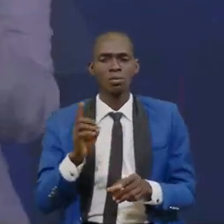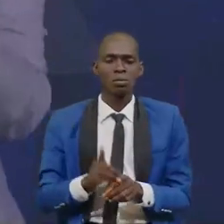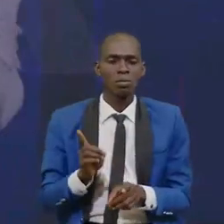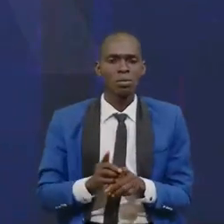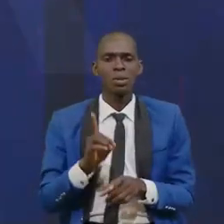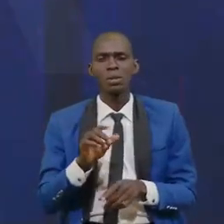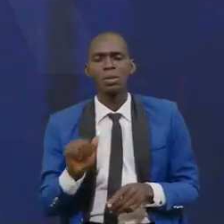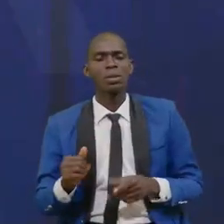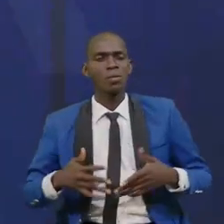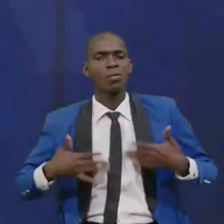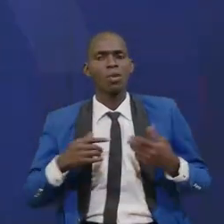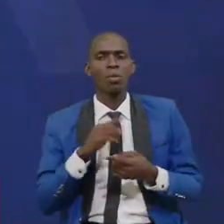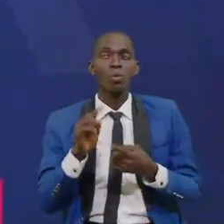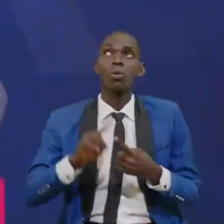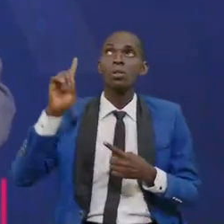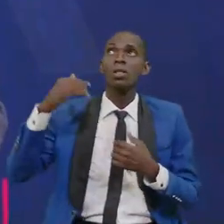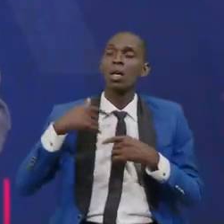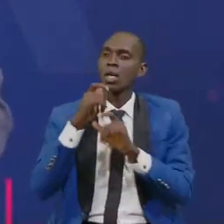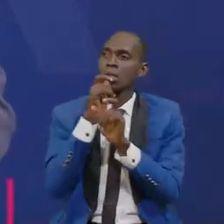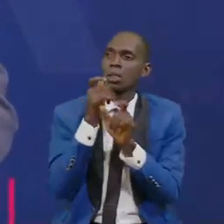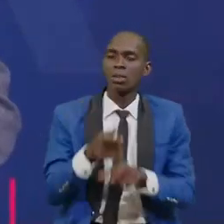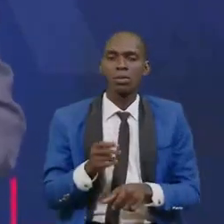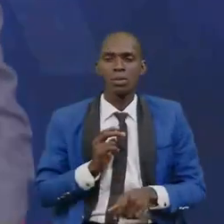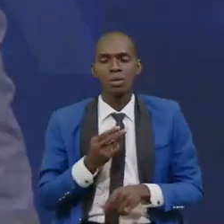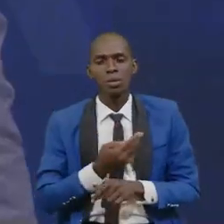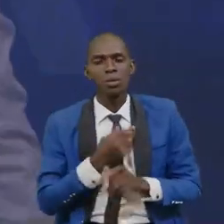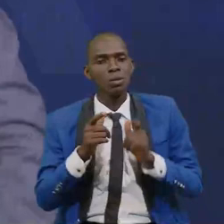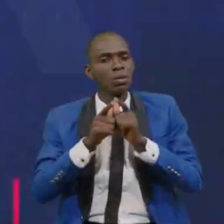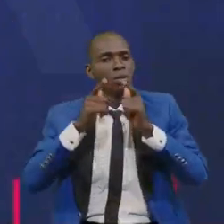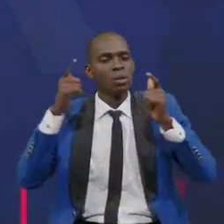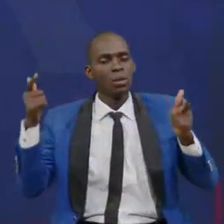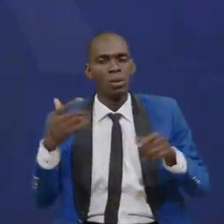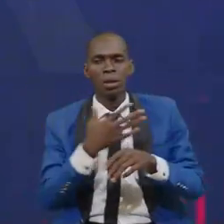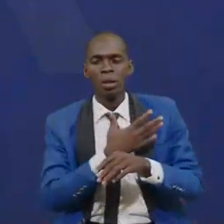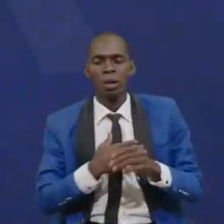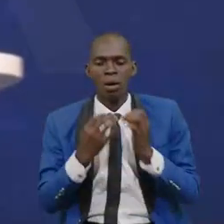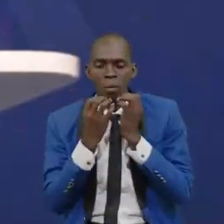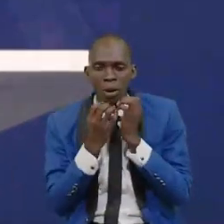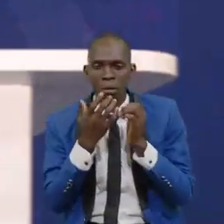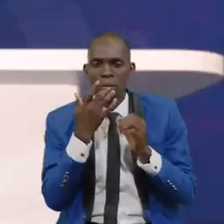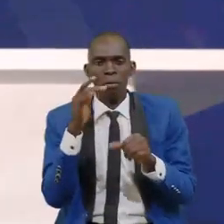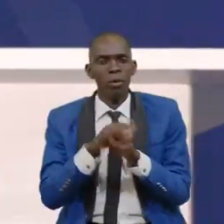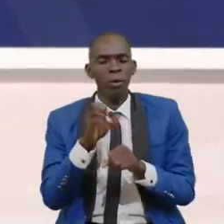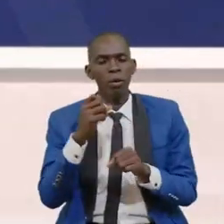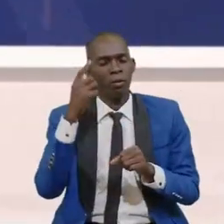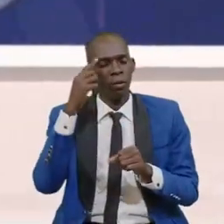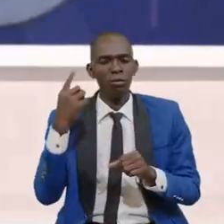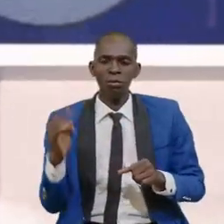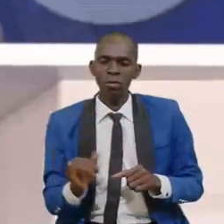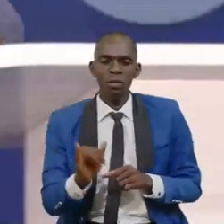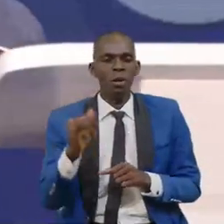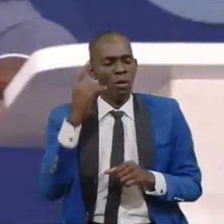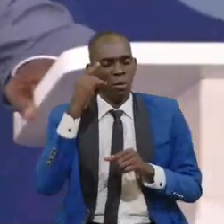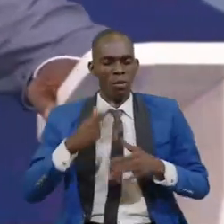importante lorsqu'il nous a donné les plus grandes et les plus précieuses promesses pour la vie, pour la